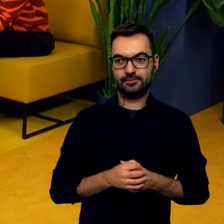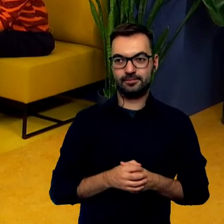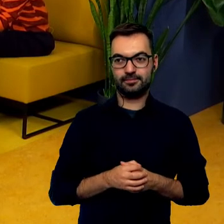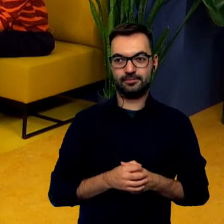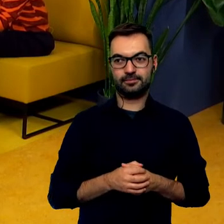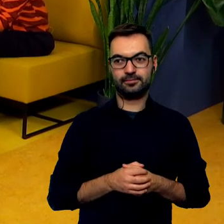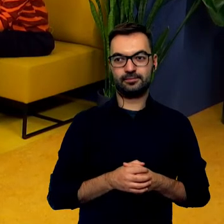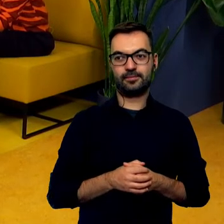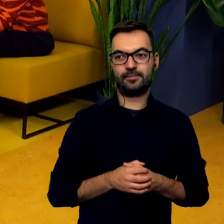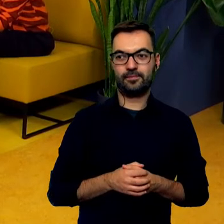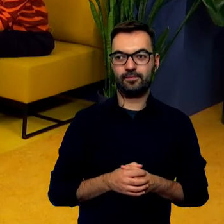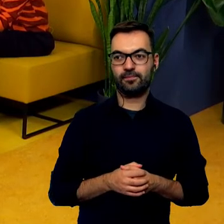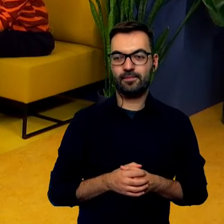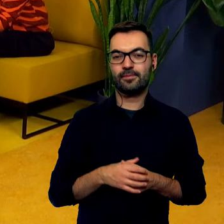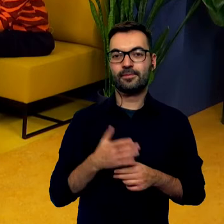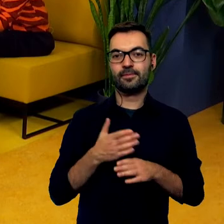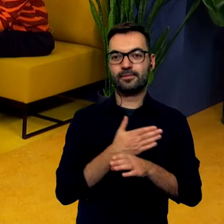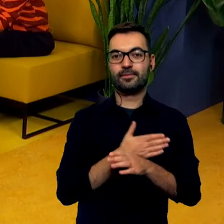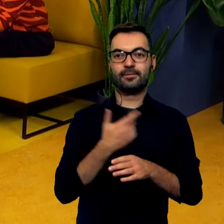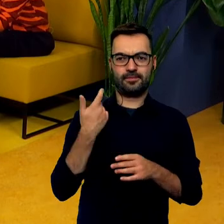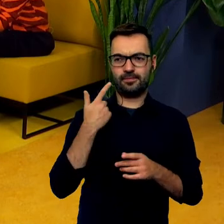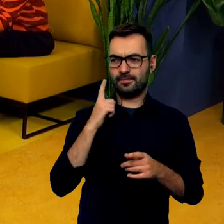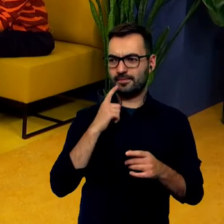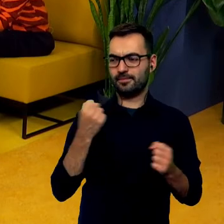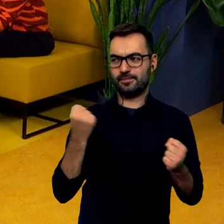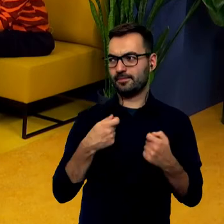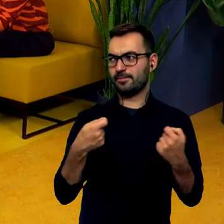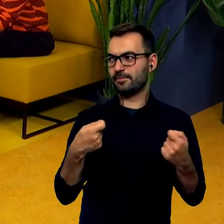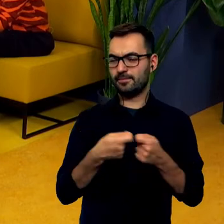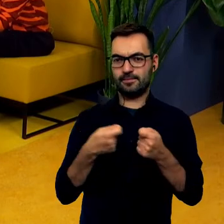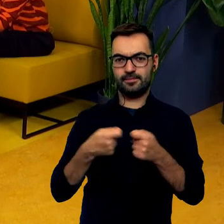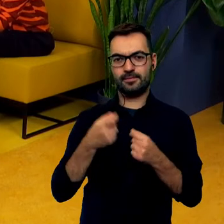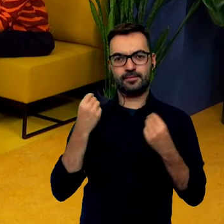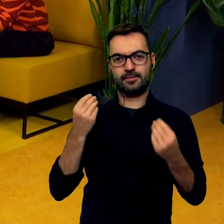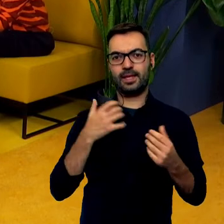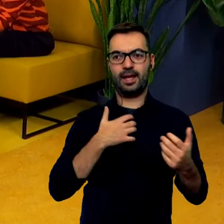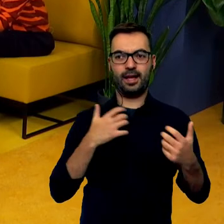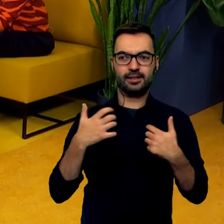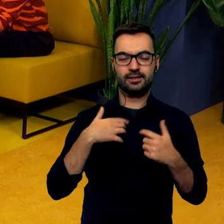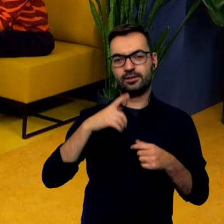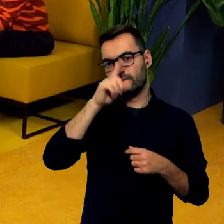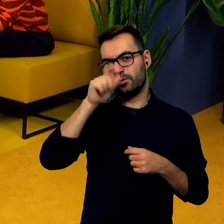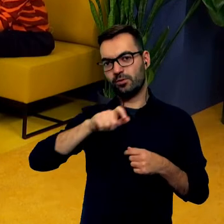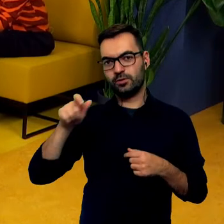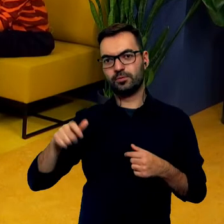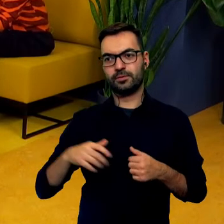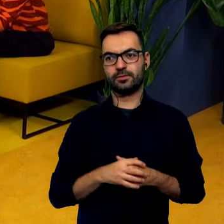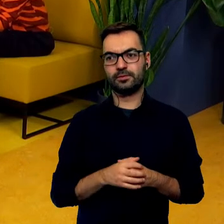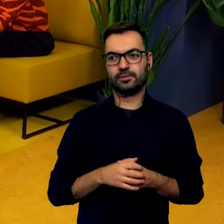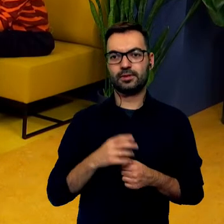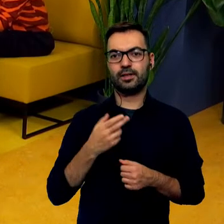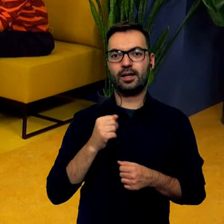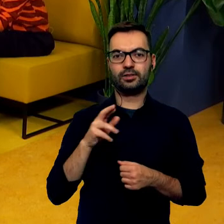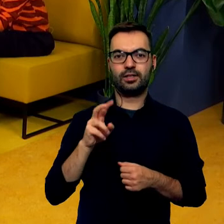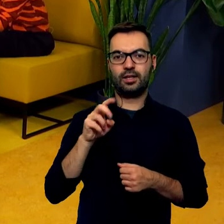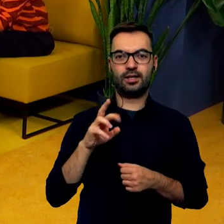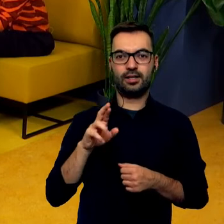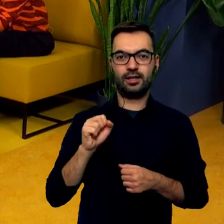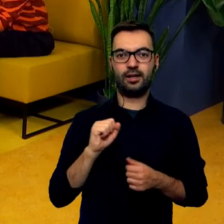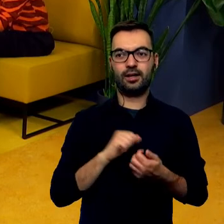co mi się wcześniej zdarzało, tak, bo miałem dużą przyjemność naprawdę pracy z wyjątkowymi artystami, ludźmi, jak, no nie wiem, czy Andrzej